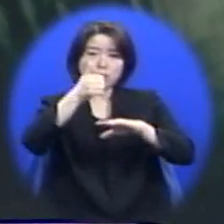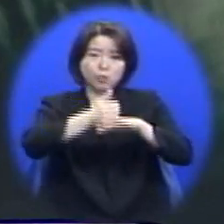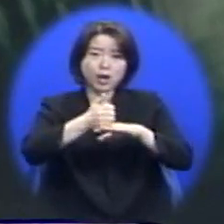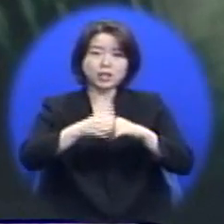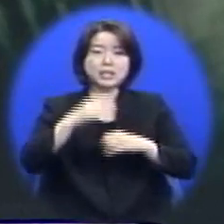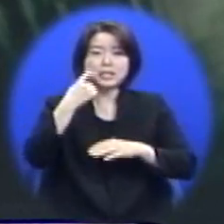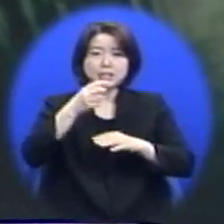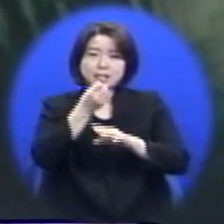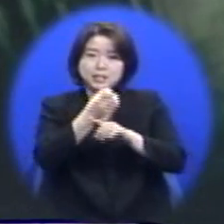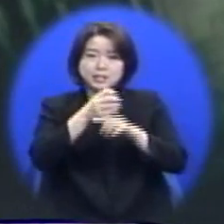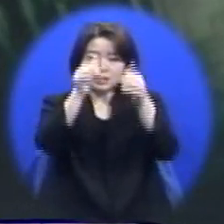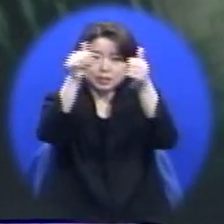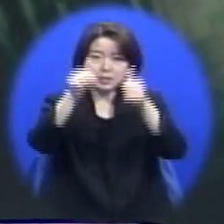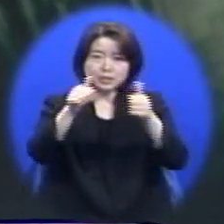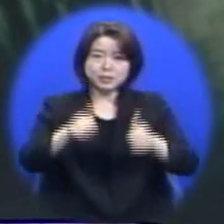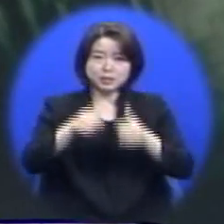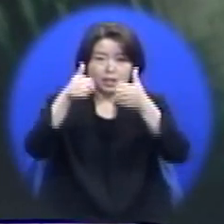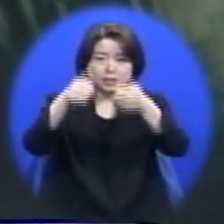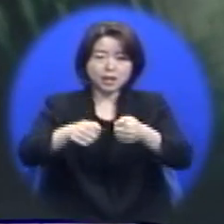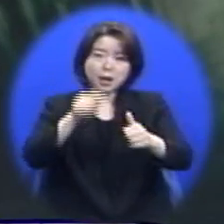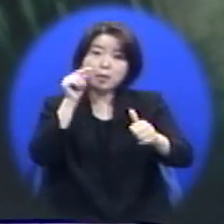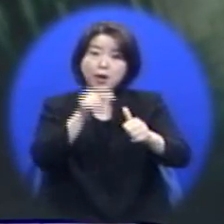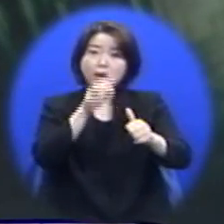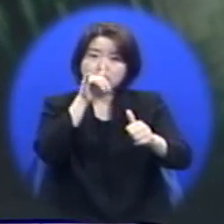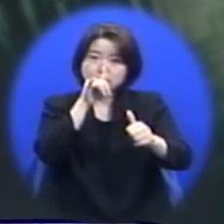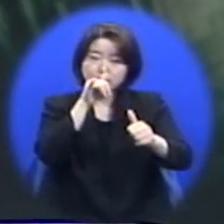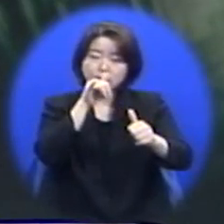그리고는 거기에 다 절하라고 명령했는데